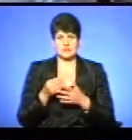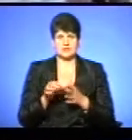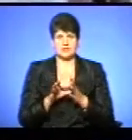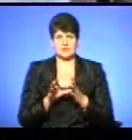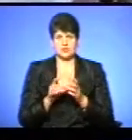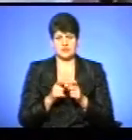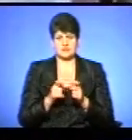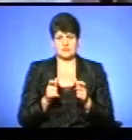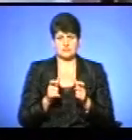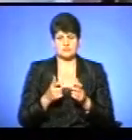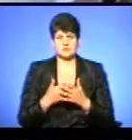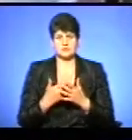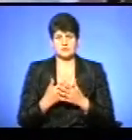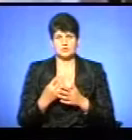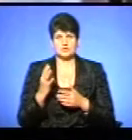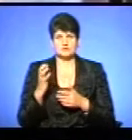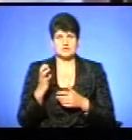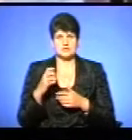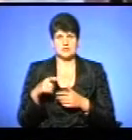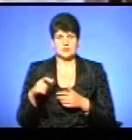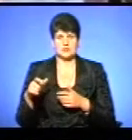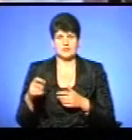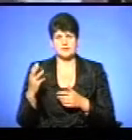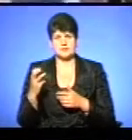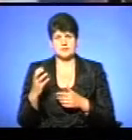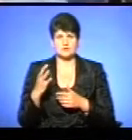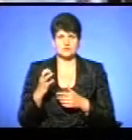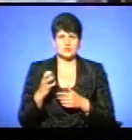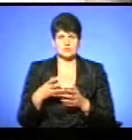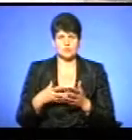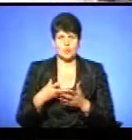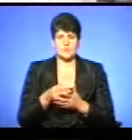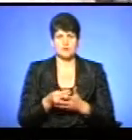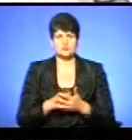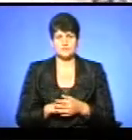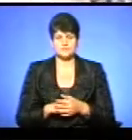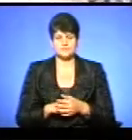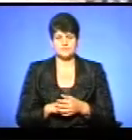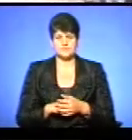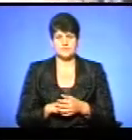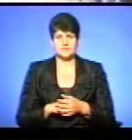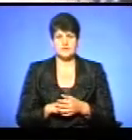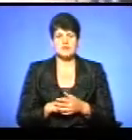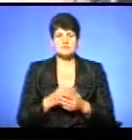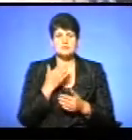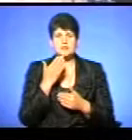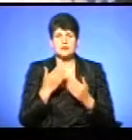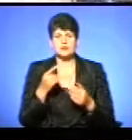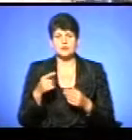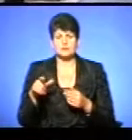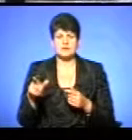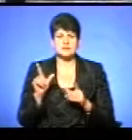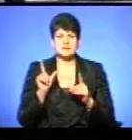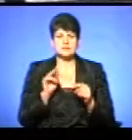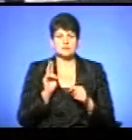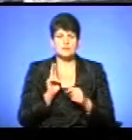розплачуються електронною? Десь так приблизно до 400. 300-400 оплачують. Також ми запитали тернополян, які їздять тролейбусами,